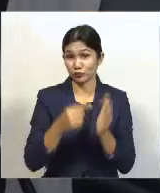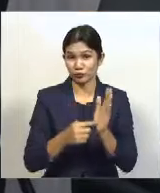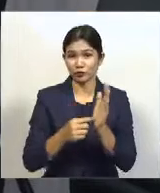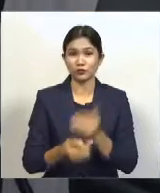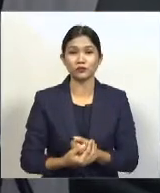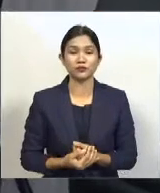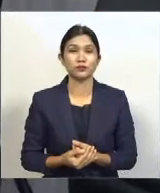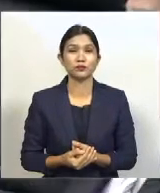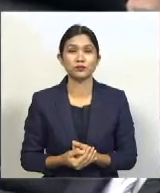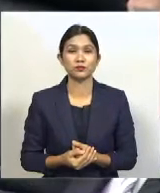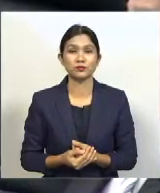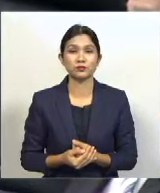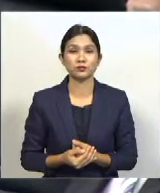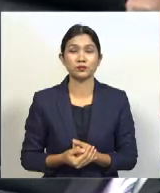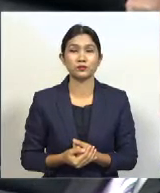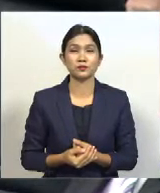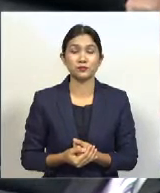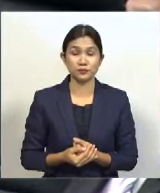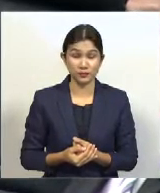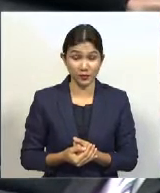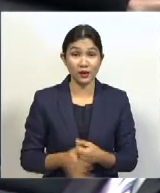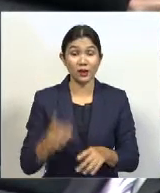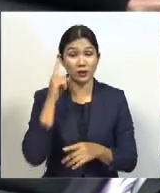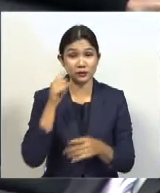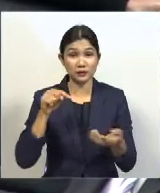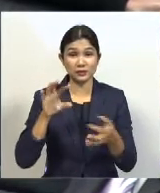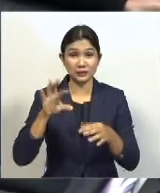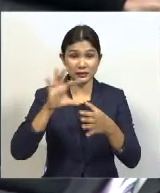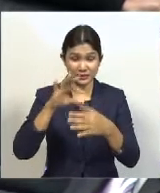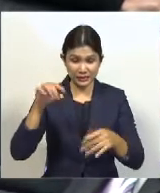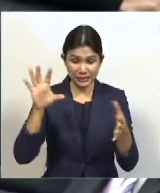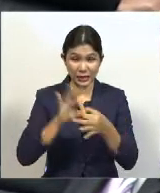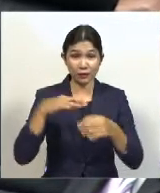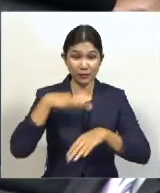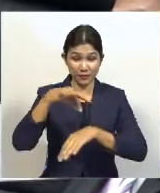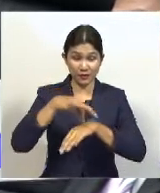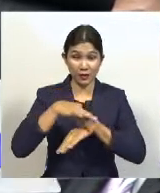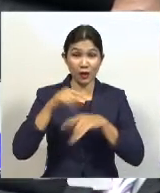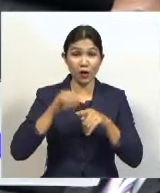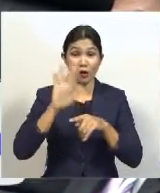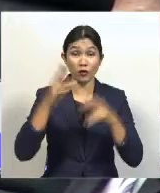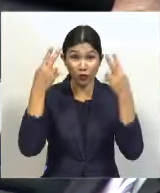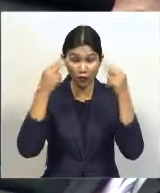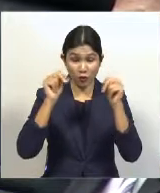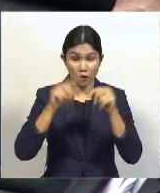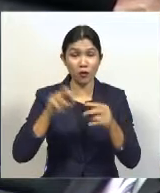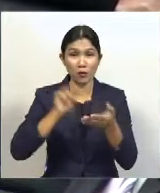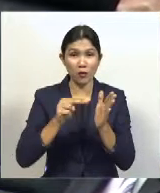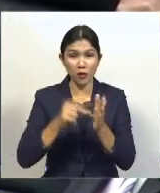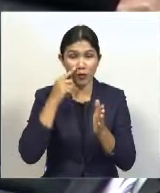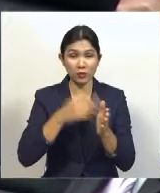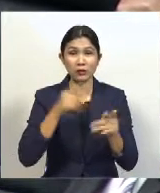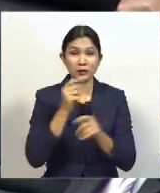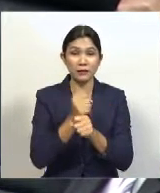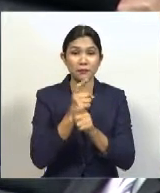ค่ะ ซึ่งกระบวนการได้มาซึ่งนายกรัฐมนตรีเนี่ยเป็นการกระทำที่ผ่านขั้นตอนโดยชอบด้วยก